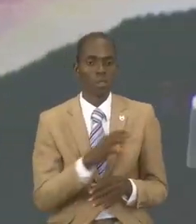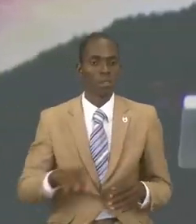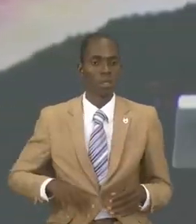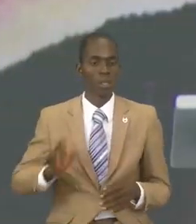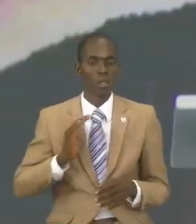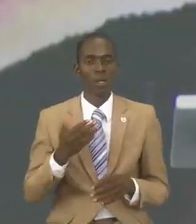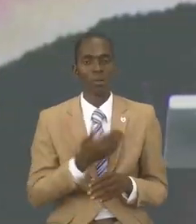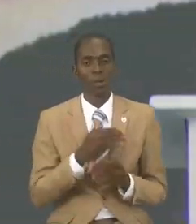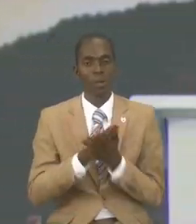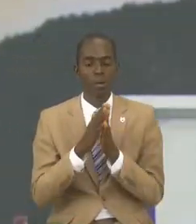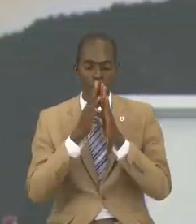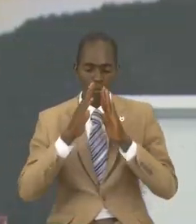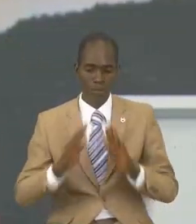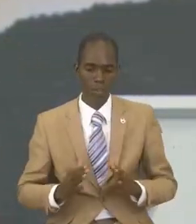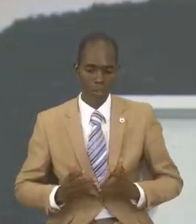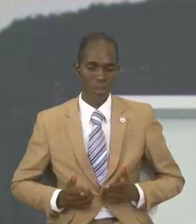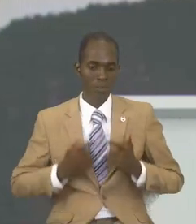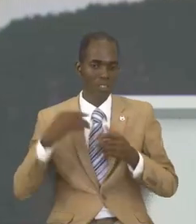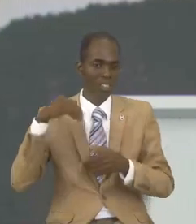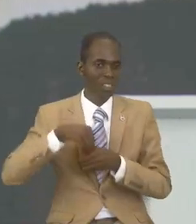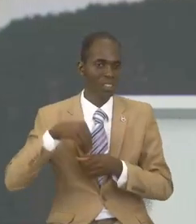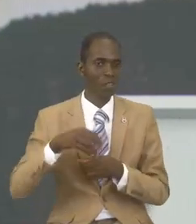est notre paix, qui rit